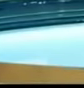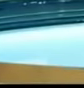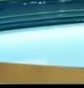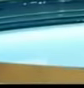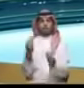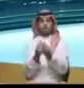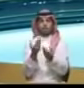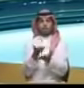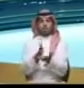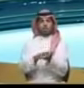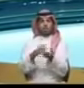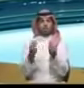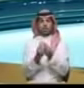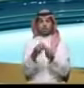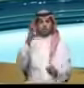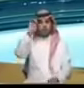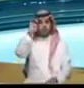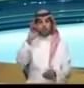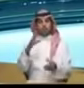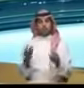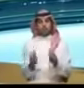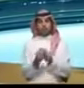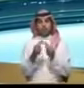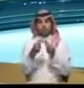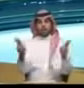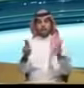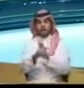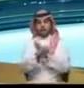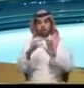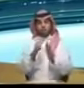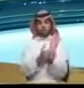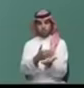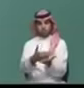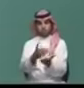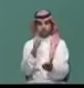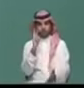ومن زميلنا في لغه الاشاره علي الهزاني، والبدايه بالعناوين.